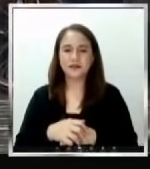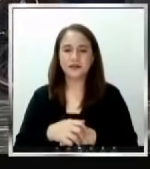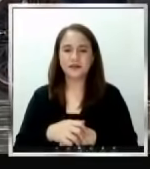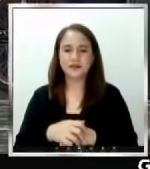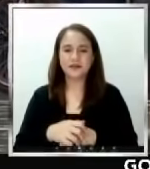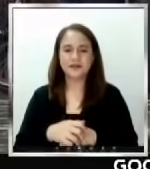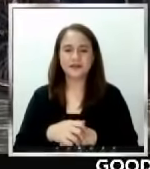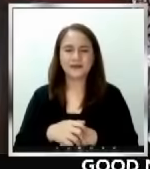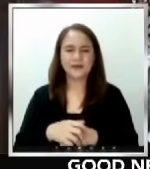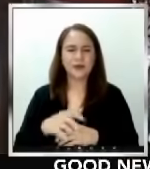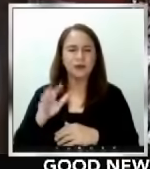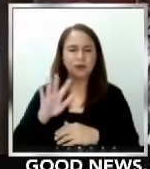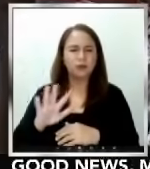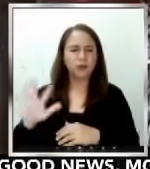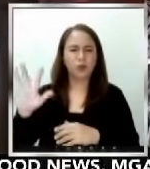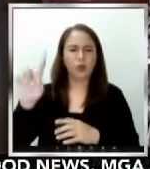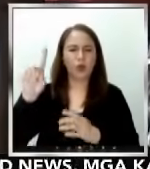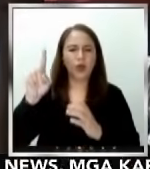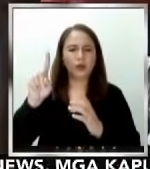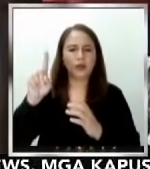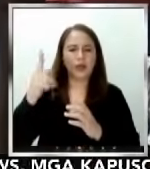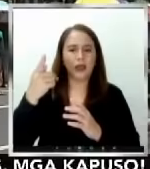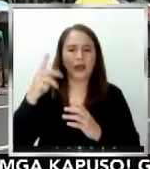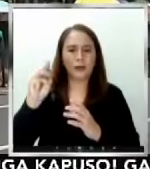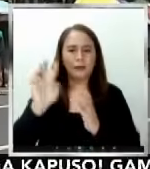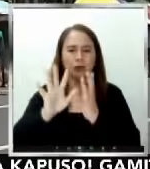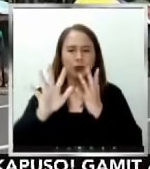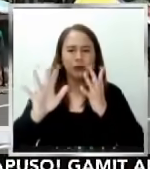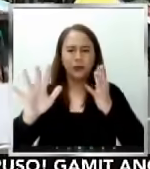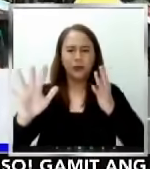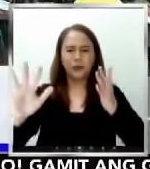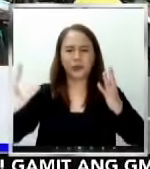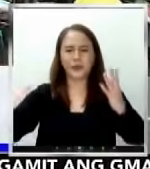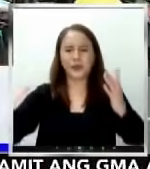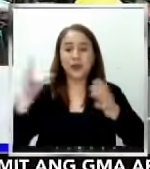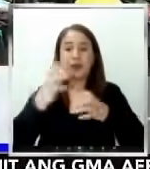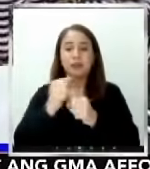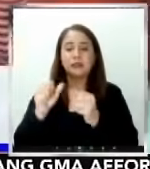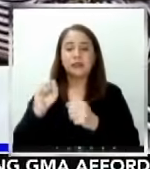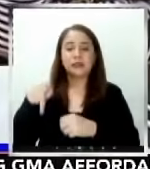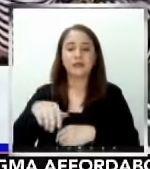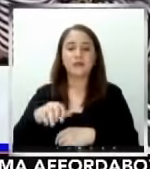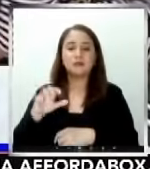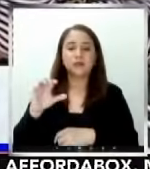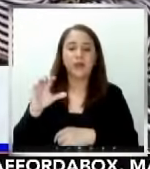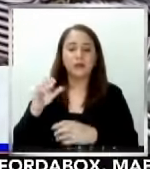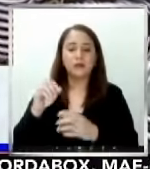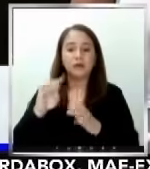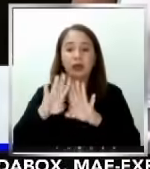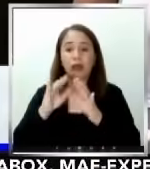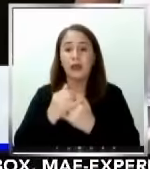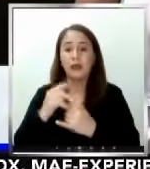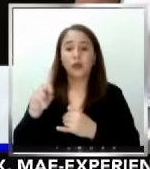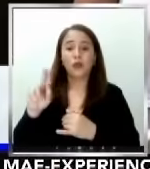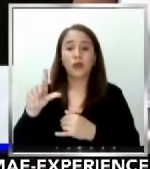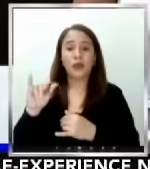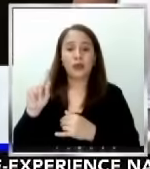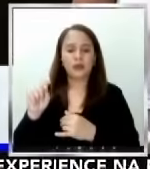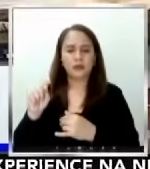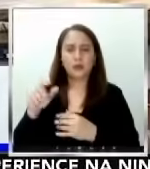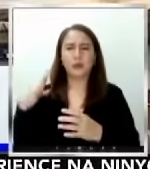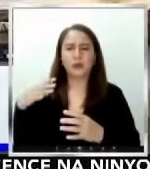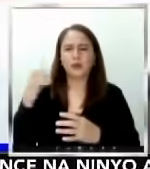Halos 1 kilometro ang pila na makukuha ng ayuda sa Barangay Culiat, Quezon City. Lahat ni isang matinding sikat ng